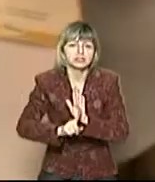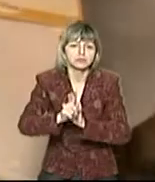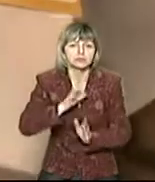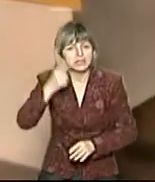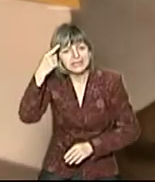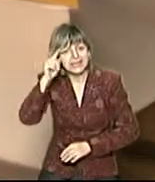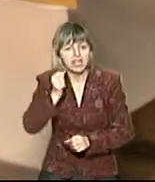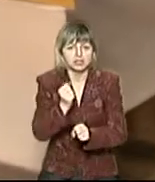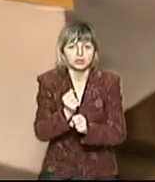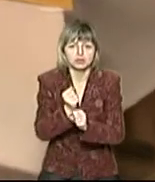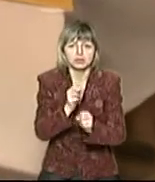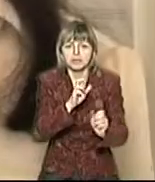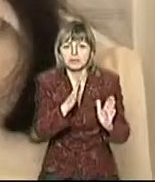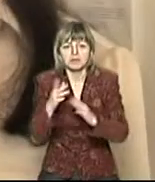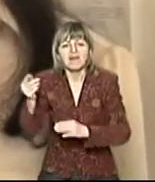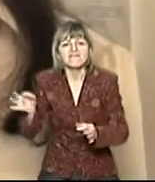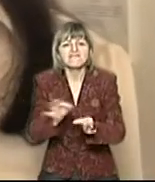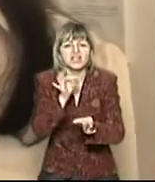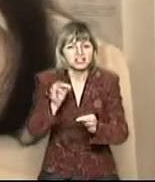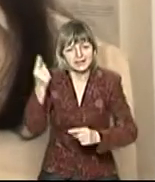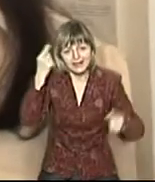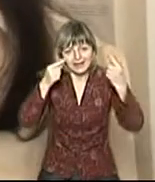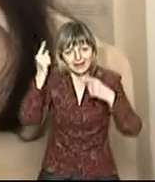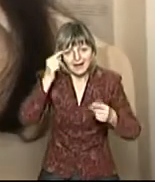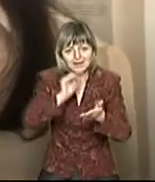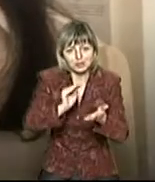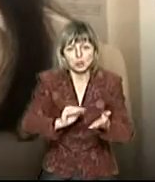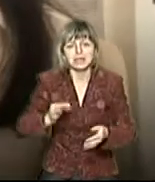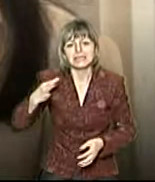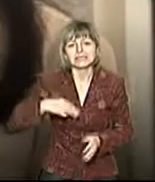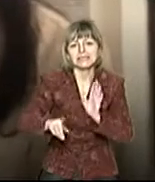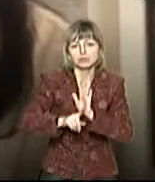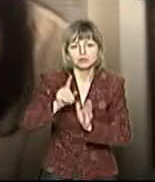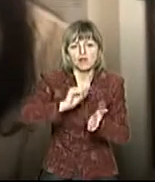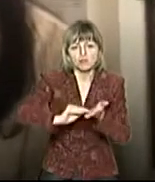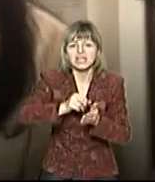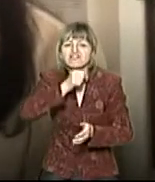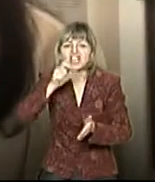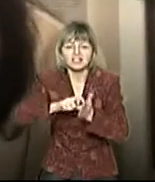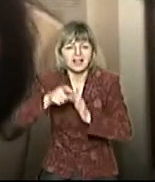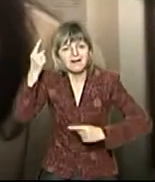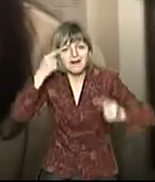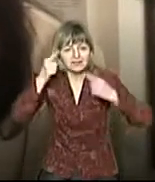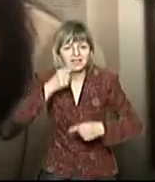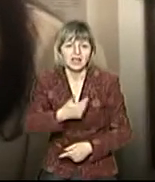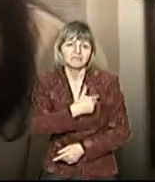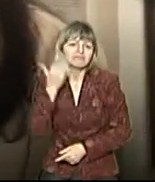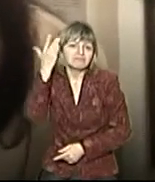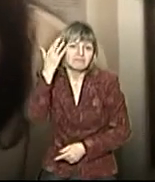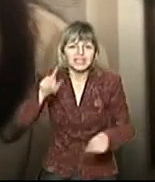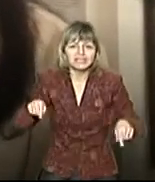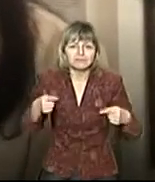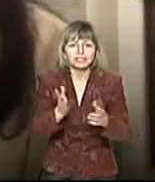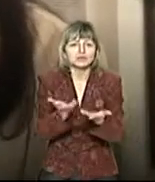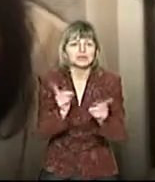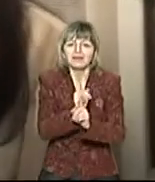ідея створити бібліотеку вишитих казок. Оскільки син в старших класах почав писати казки, то якось мріялося створити якусь